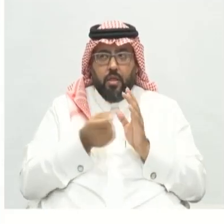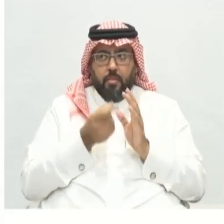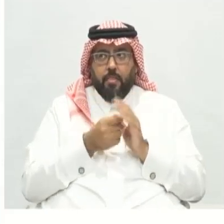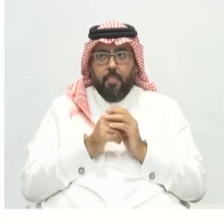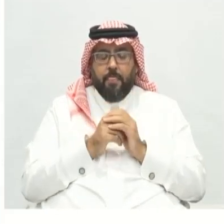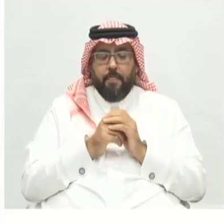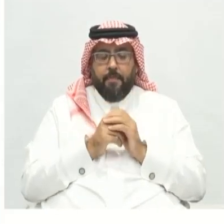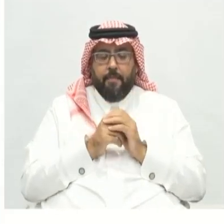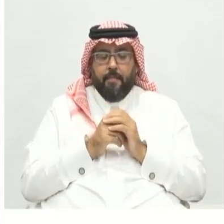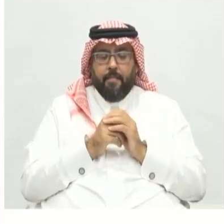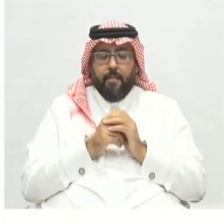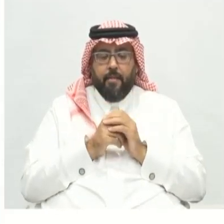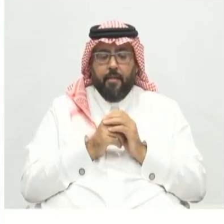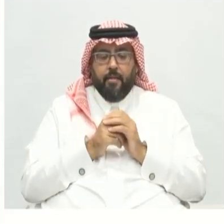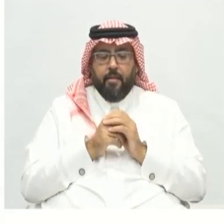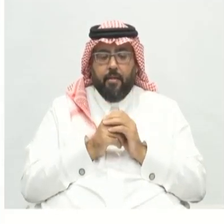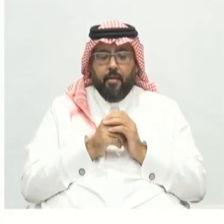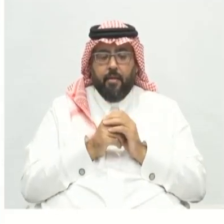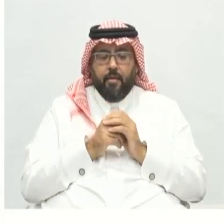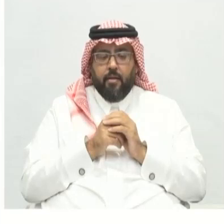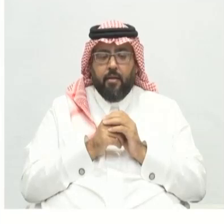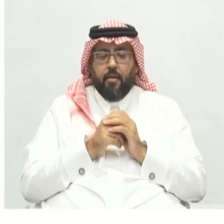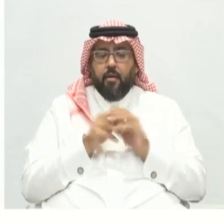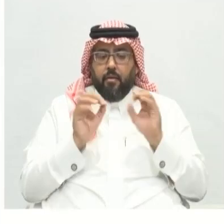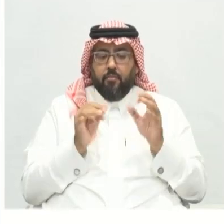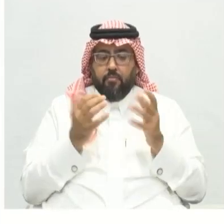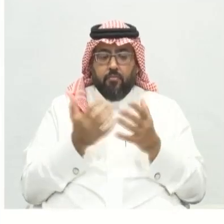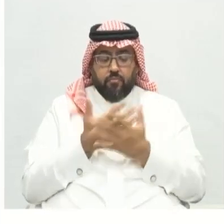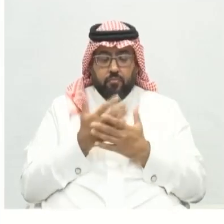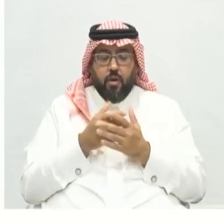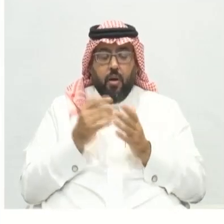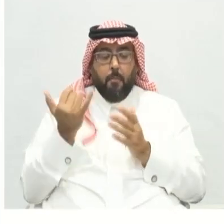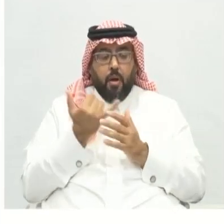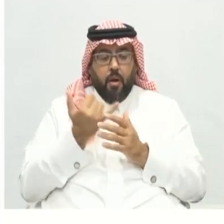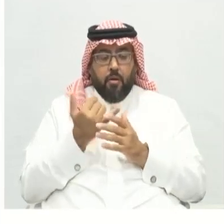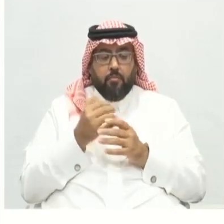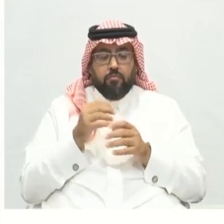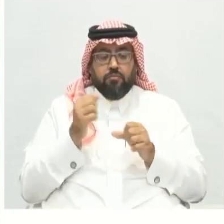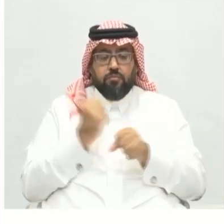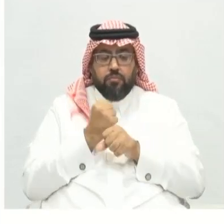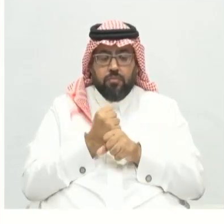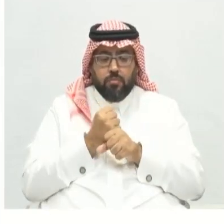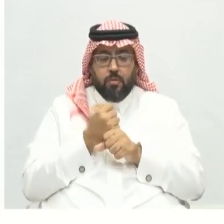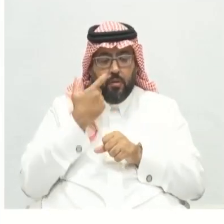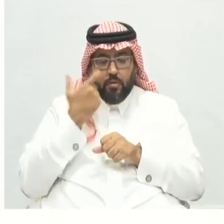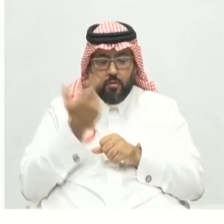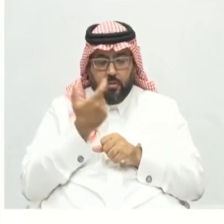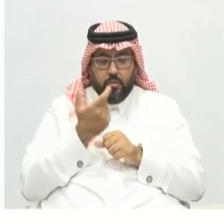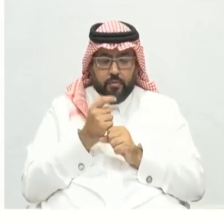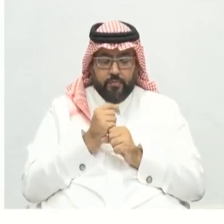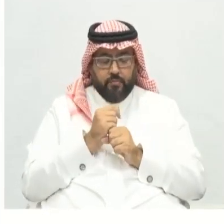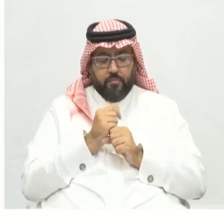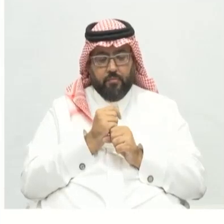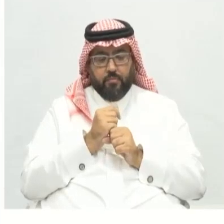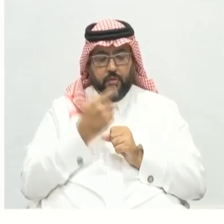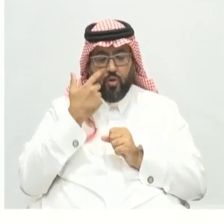له يقوم بتنفيذه حيث ينفذ فريق المشروع مهام وانشطه محدده وفقا للخطه بينما